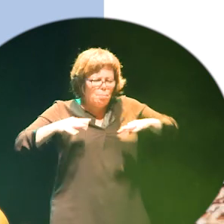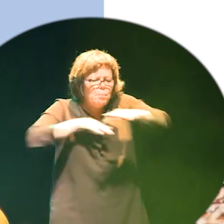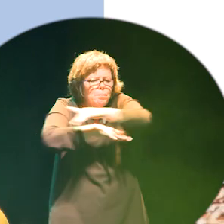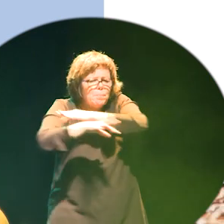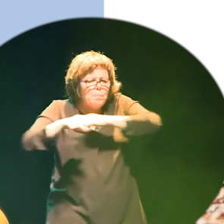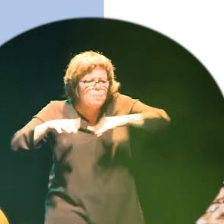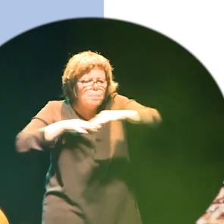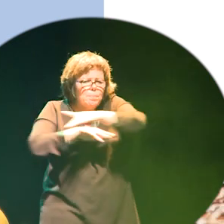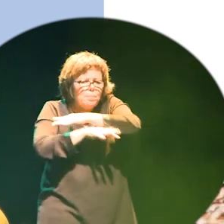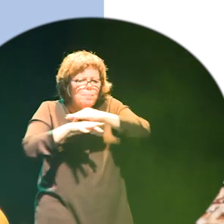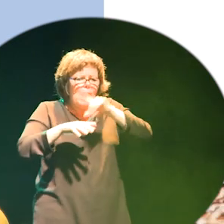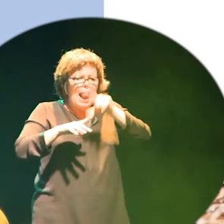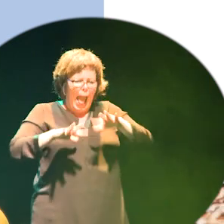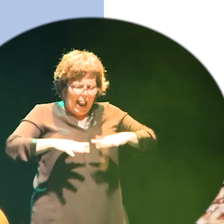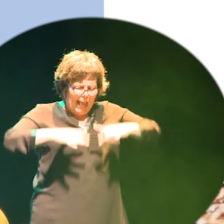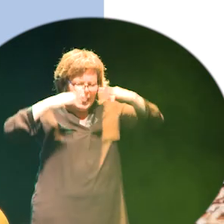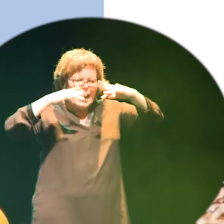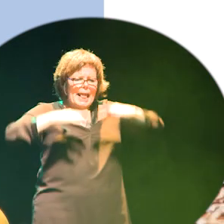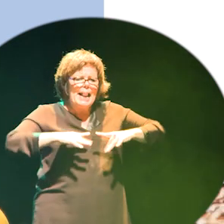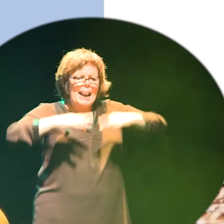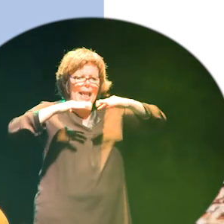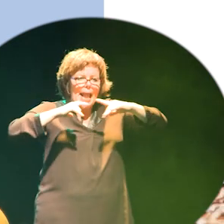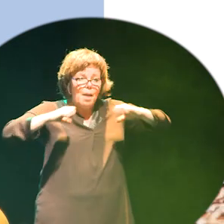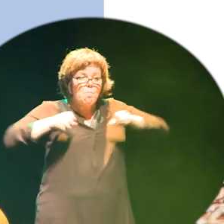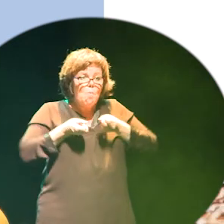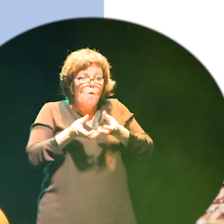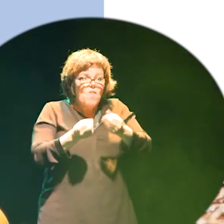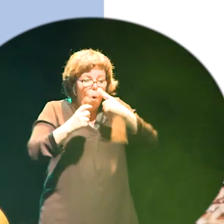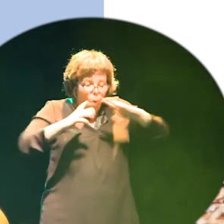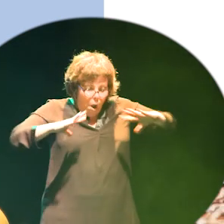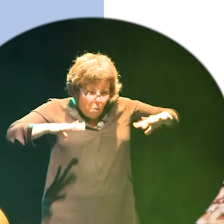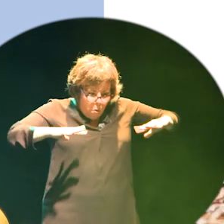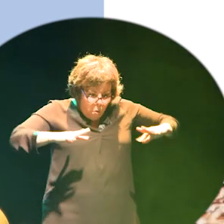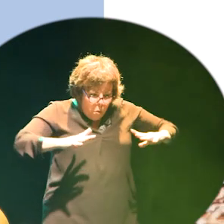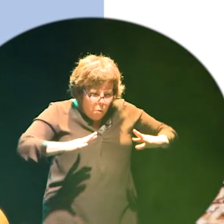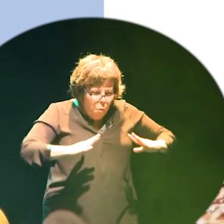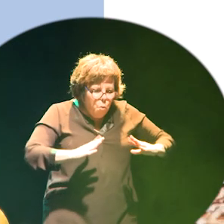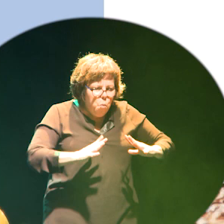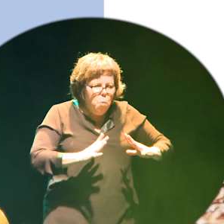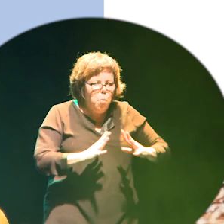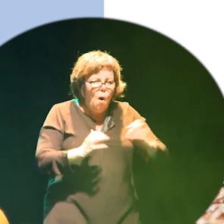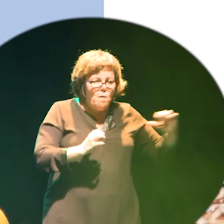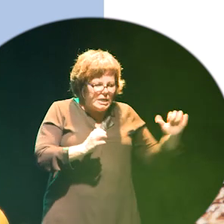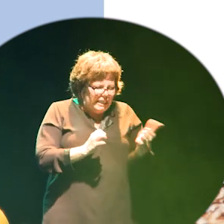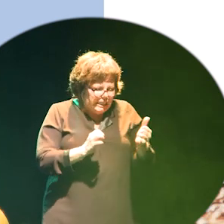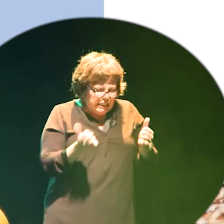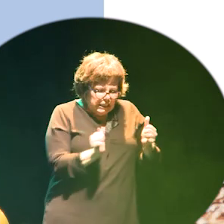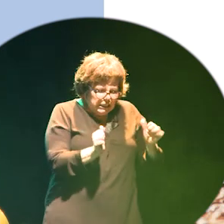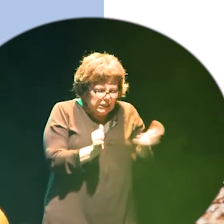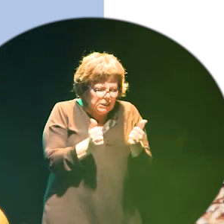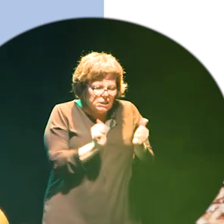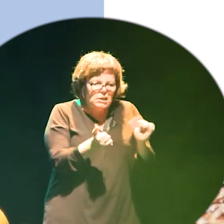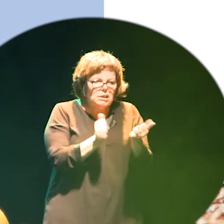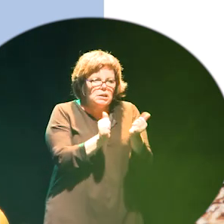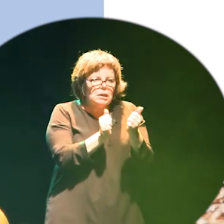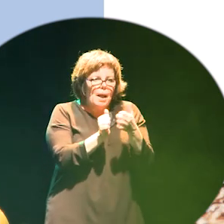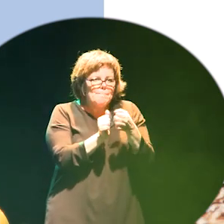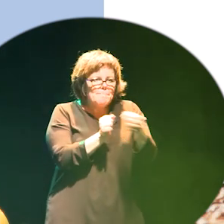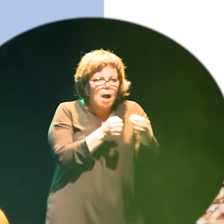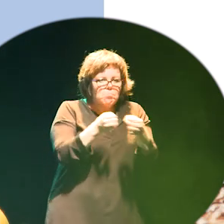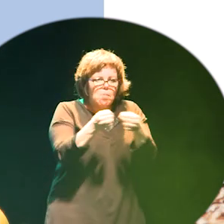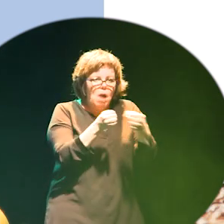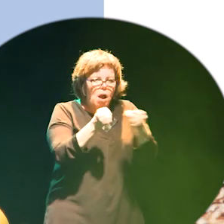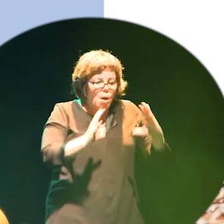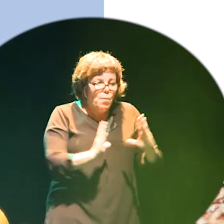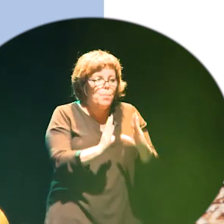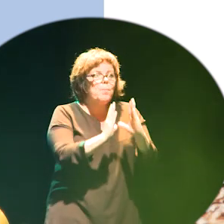être entourées d'un liquide gainant qui va provoquer la formation d'un filet laminaire qui va forcer les particules à être séparées les unes des autres. Elles interceptent un faisceau